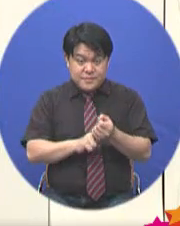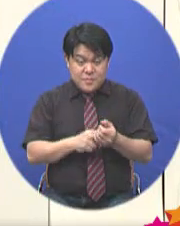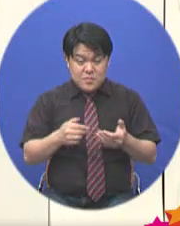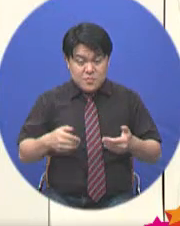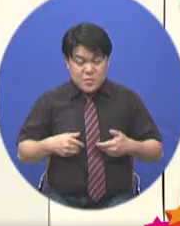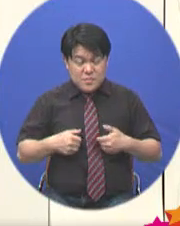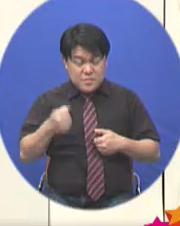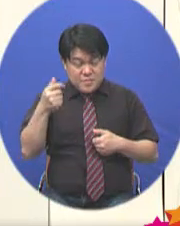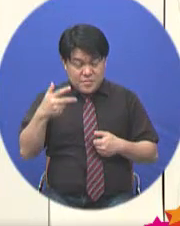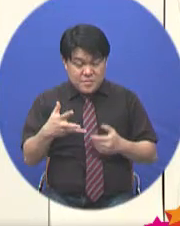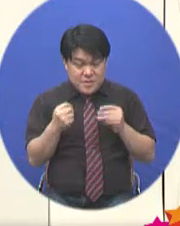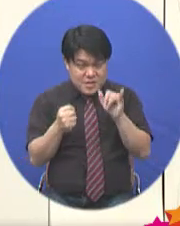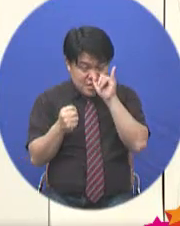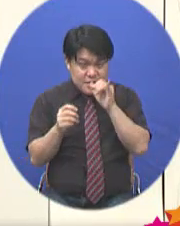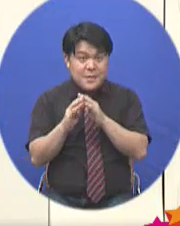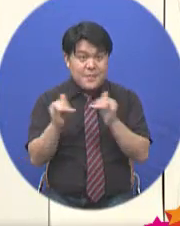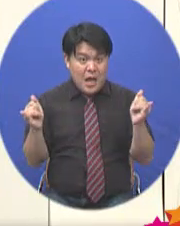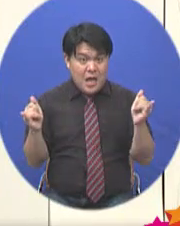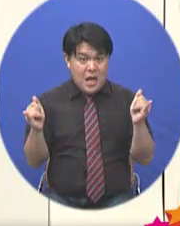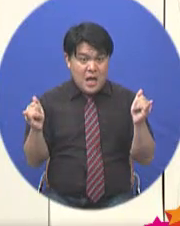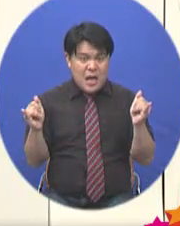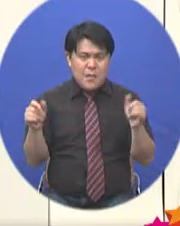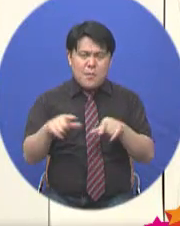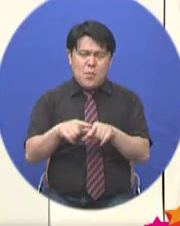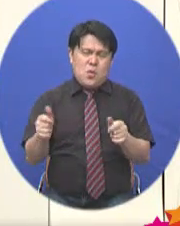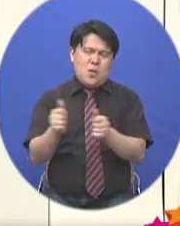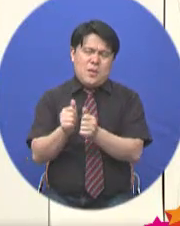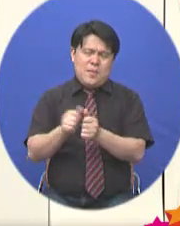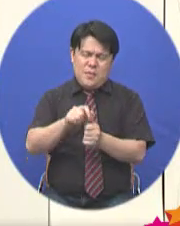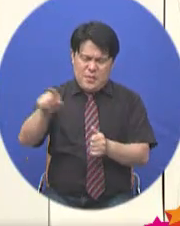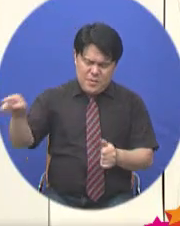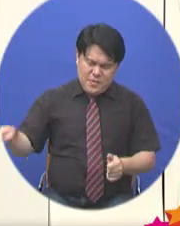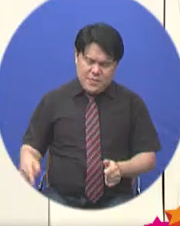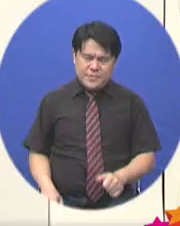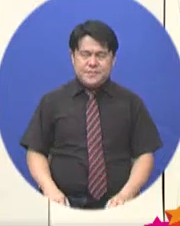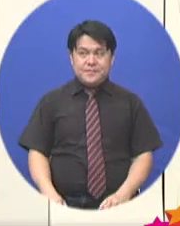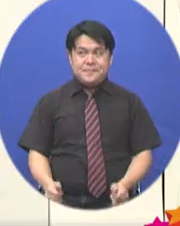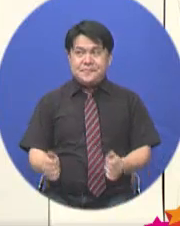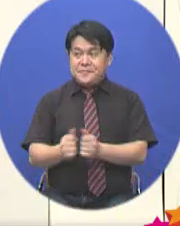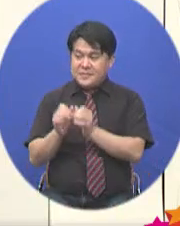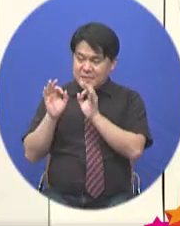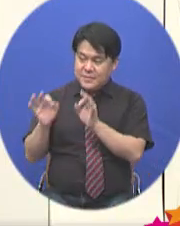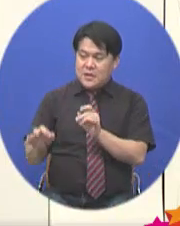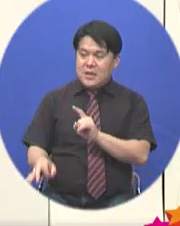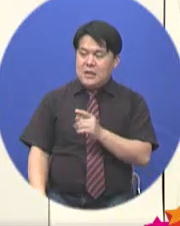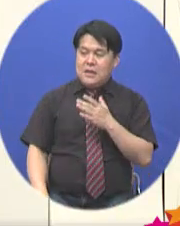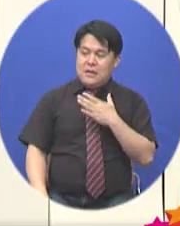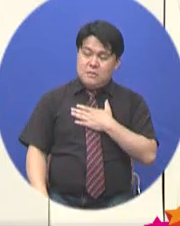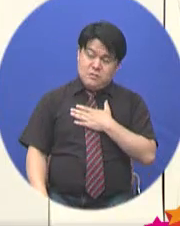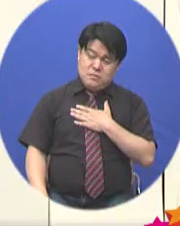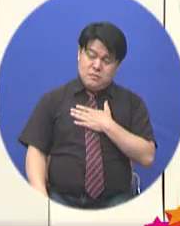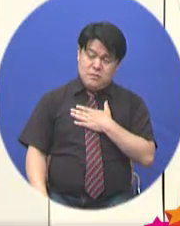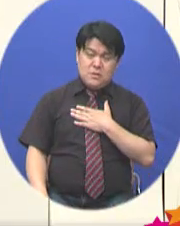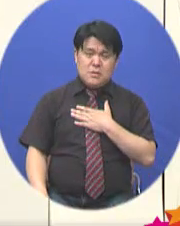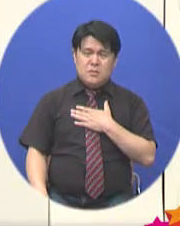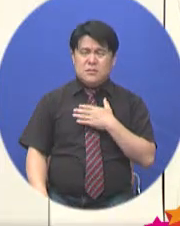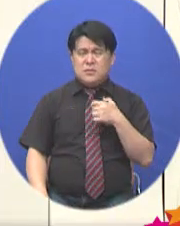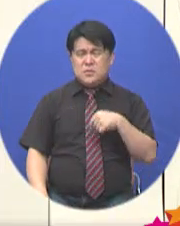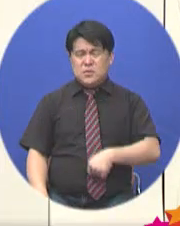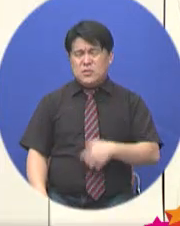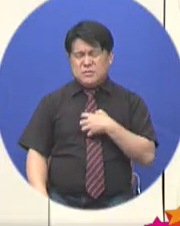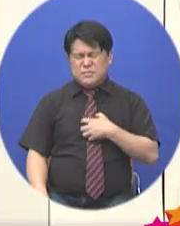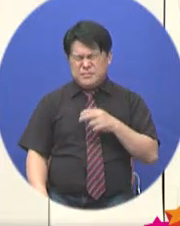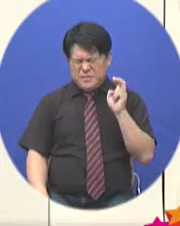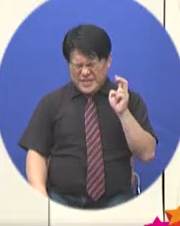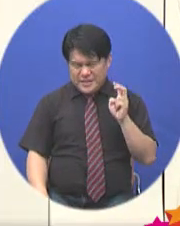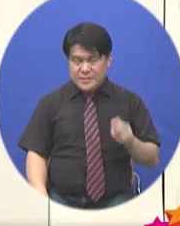일이 많은 사람들이 남자분들이죠. 참 남자분들은 어떻게 보면 가끔은 좀 속상할 것